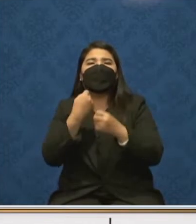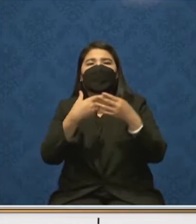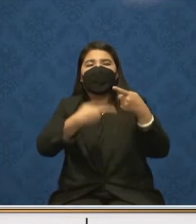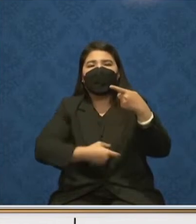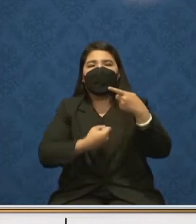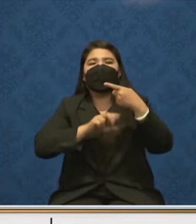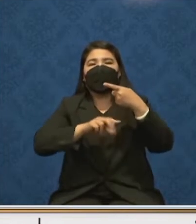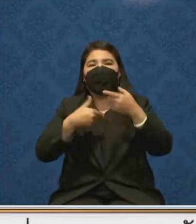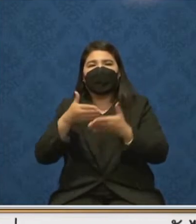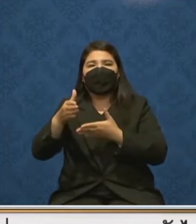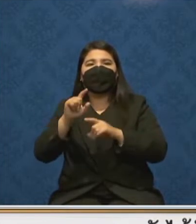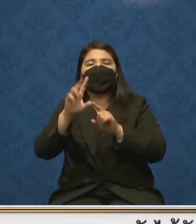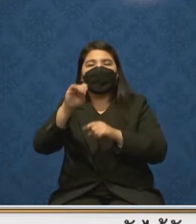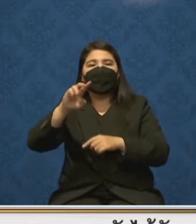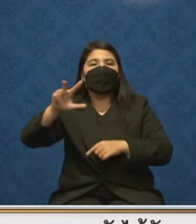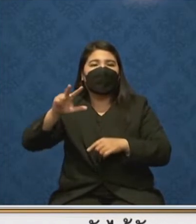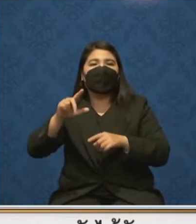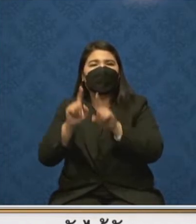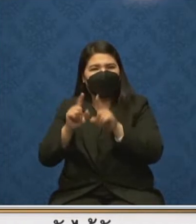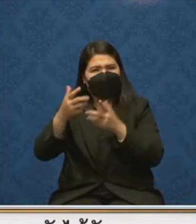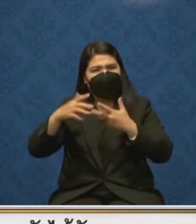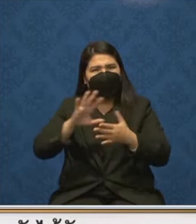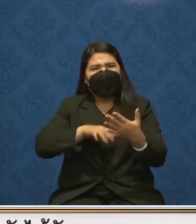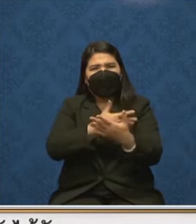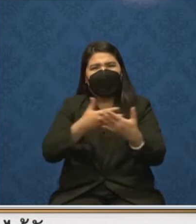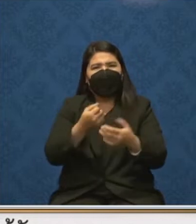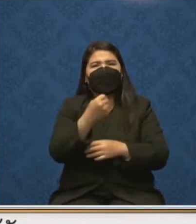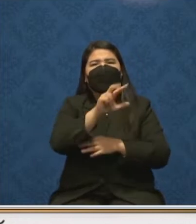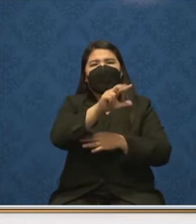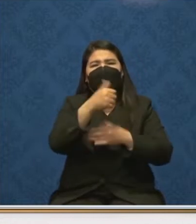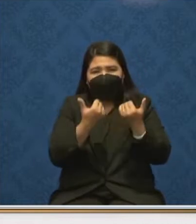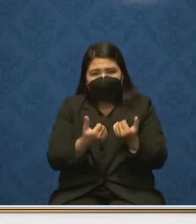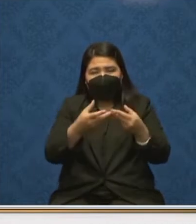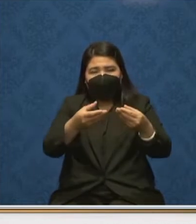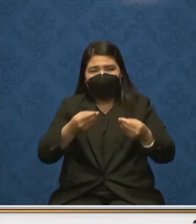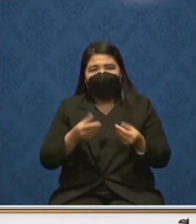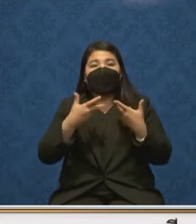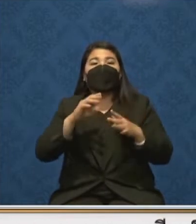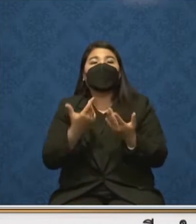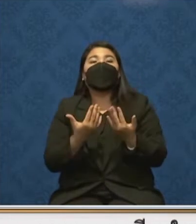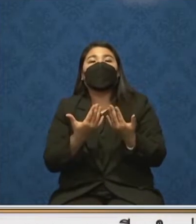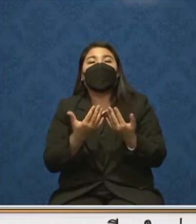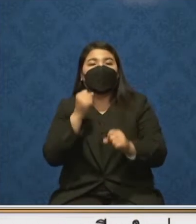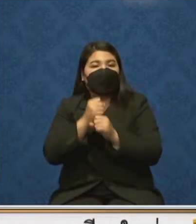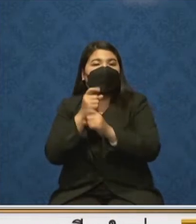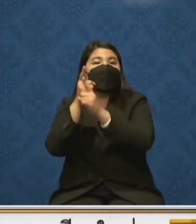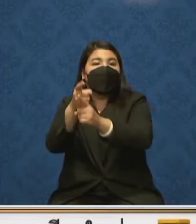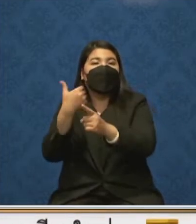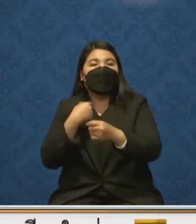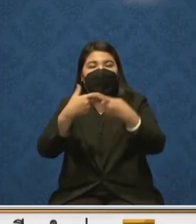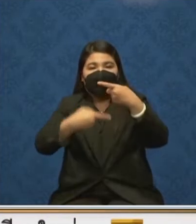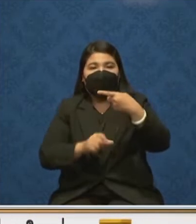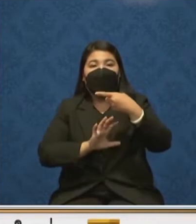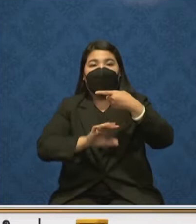34 เปาหมาย 43 ตัชีวัดค่ะแผนพัด สำหร 13 กำลงจะออกแล้วนะคะกเริ่บอกแลววต้องทำตามนะฮะ มี 5 เปาใหญ่